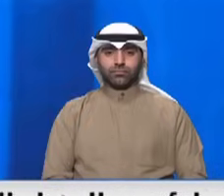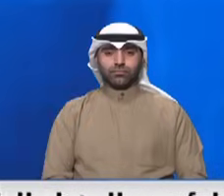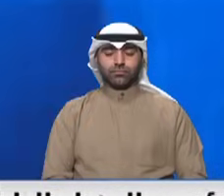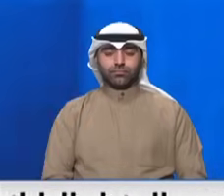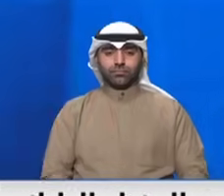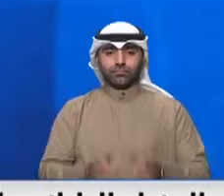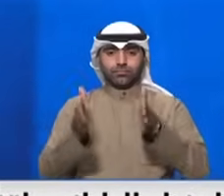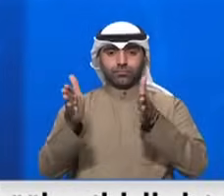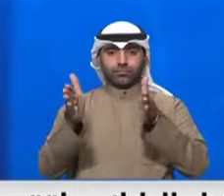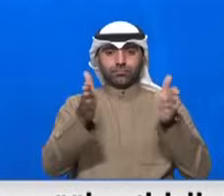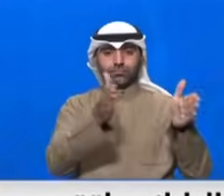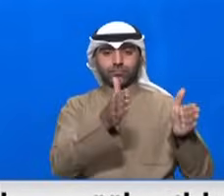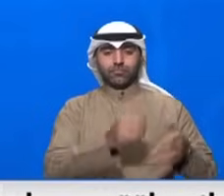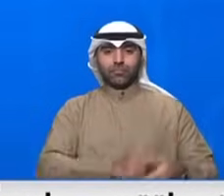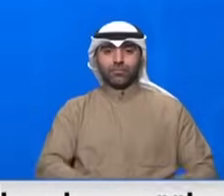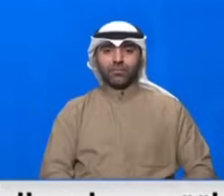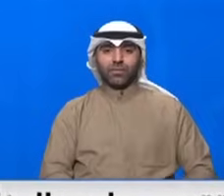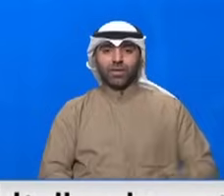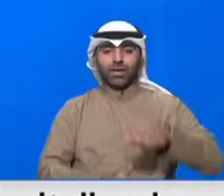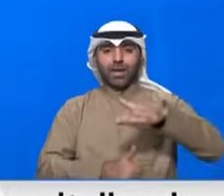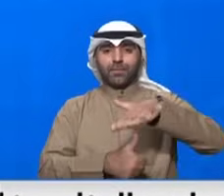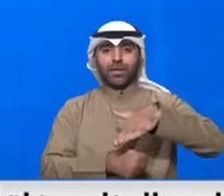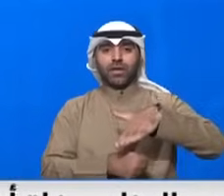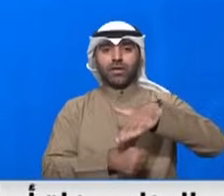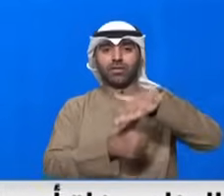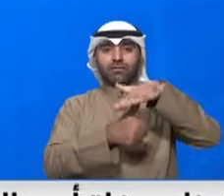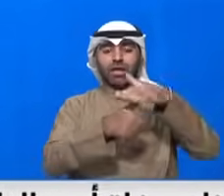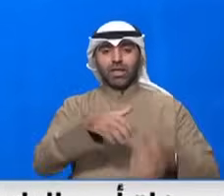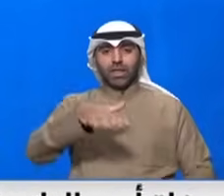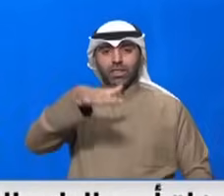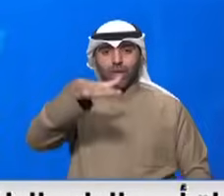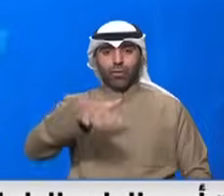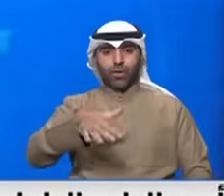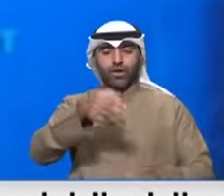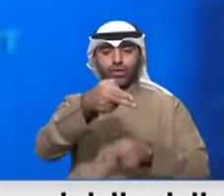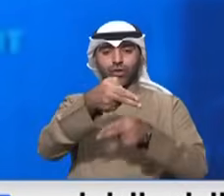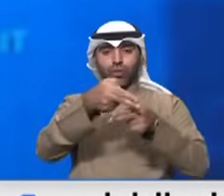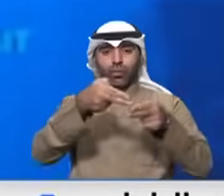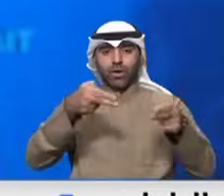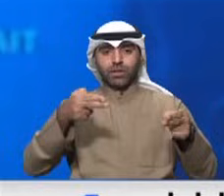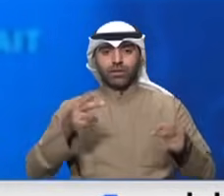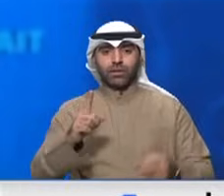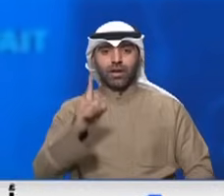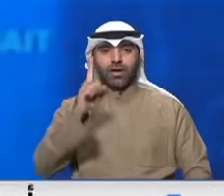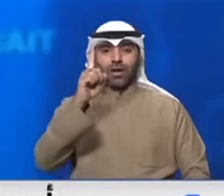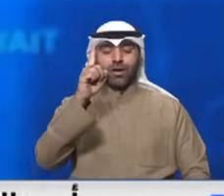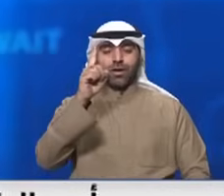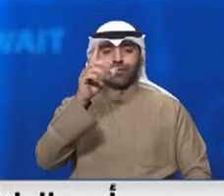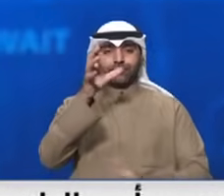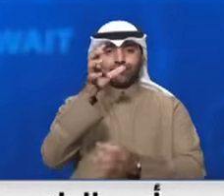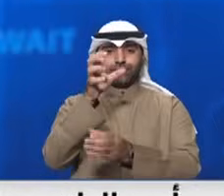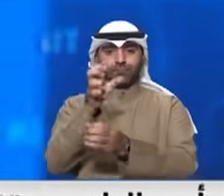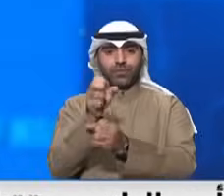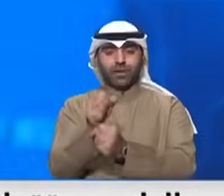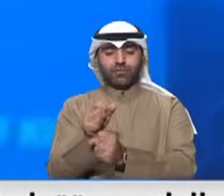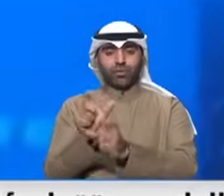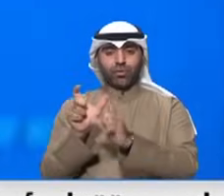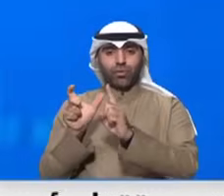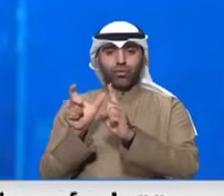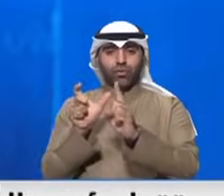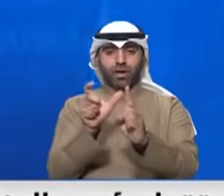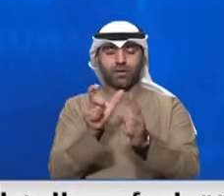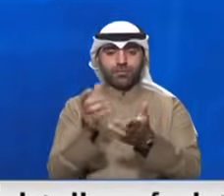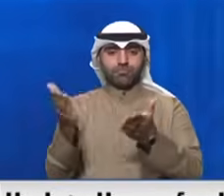استقبل حضره صاحب السمو امير البلاد الشيخ مشعل الاحمد الجابر صباح حفظه الله ورعاه في المطار الاميرين مساء اليوم معالي رئيس وزراء